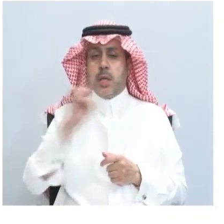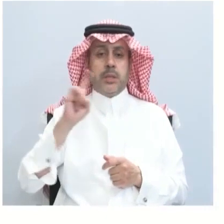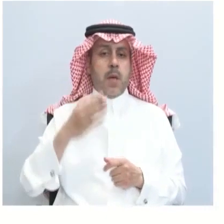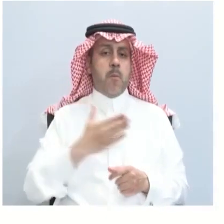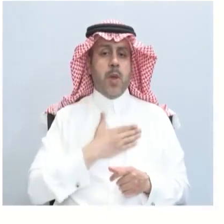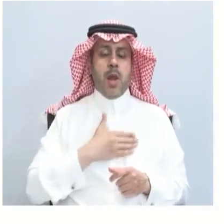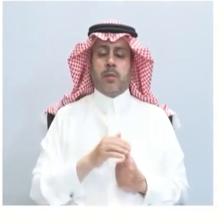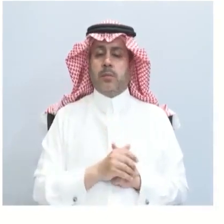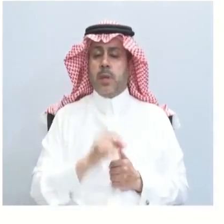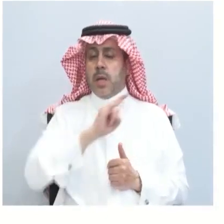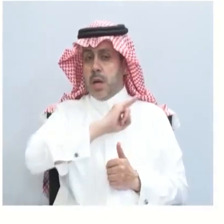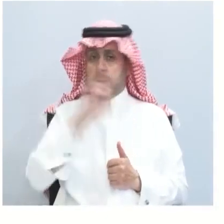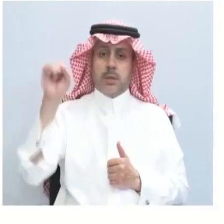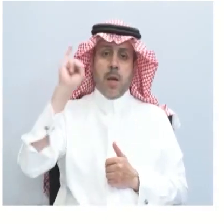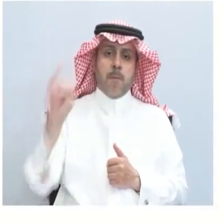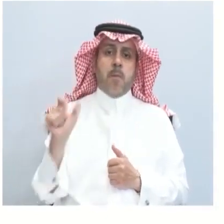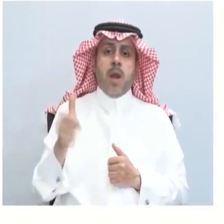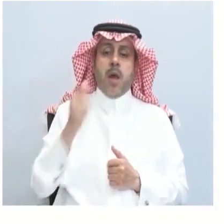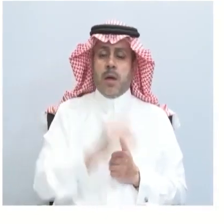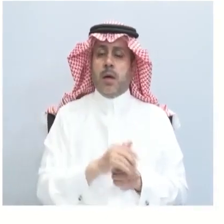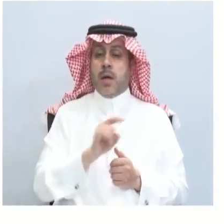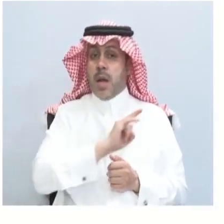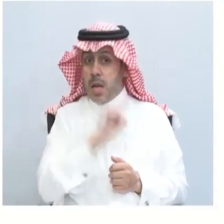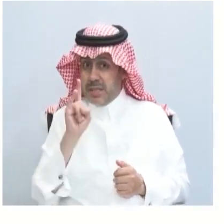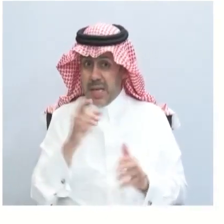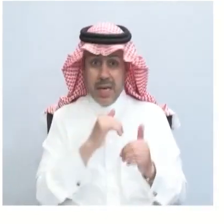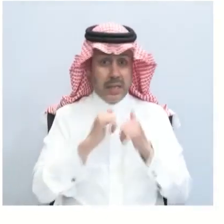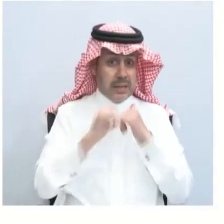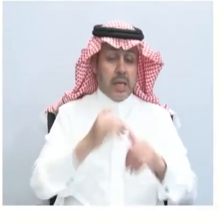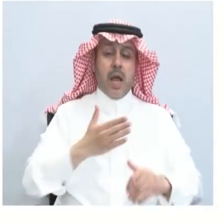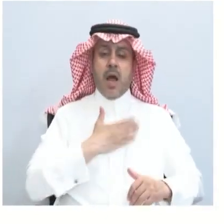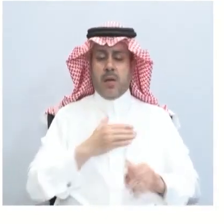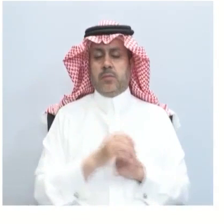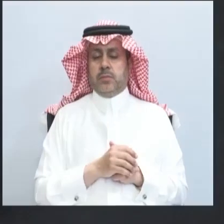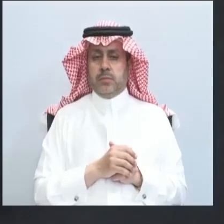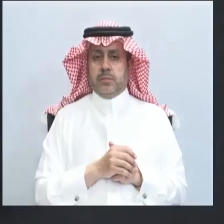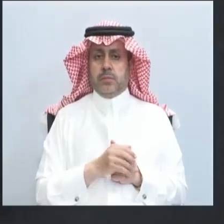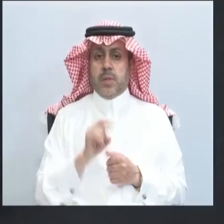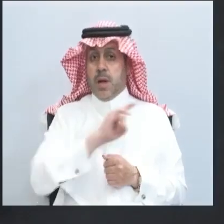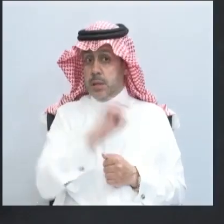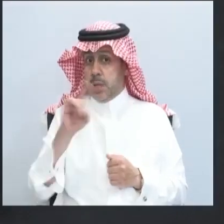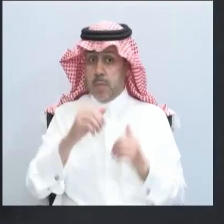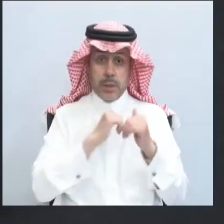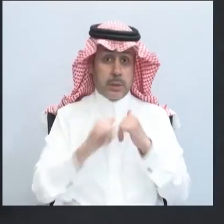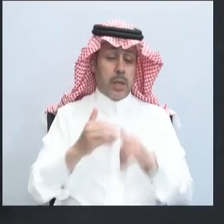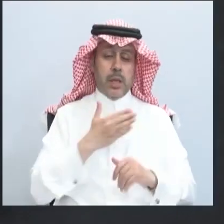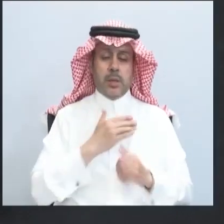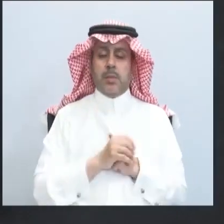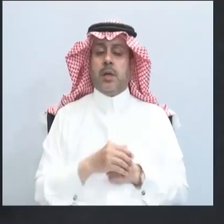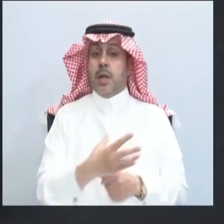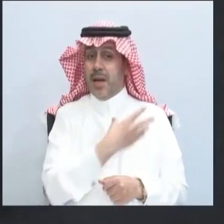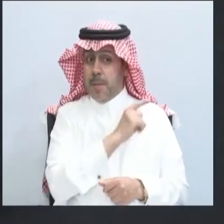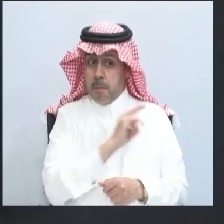منا اي ليس على طريقتنا اذا ليس منا من لم يرحم